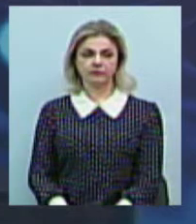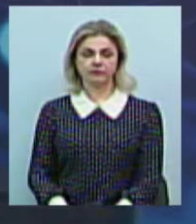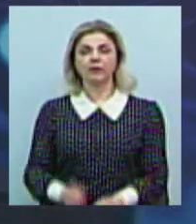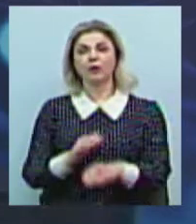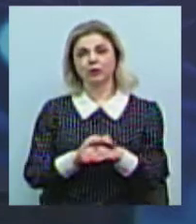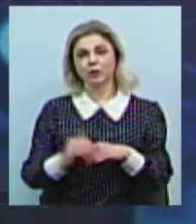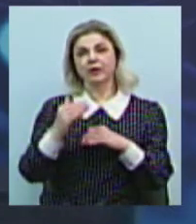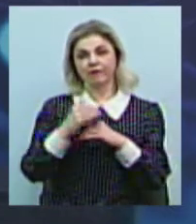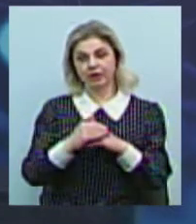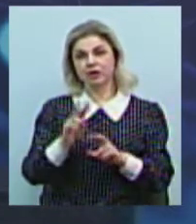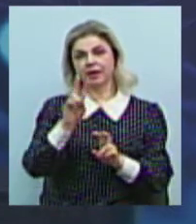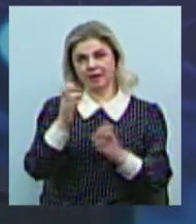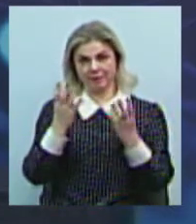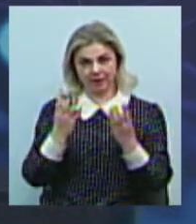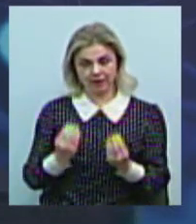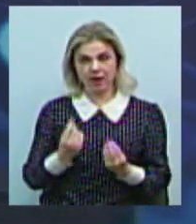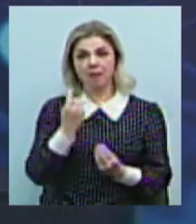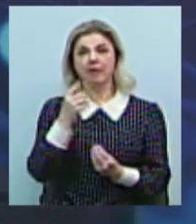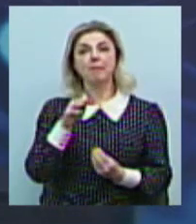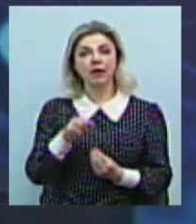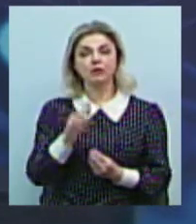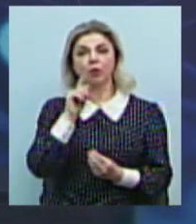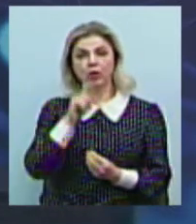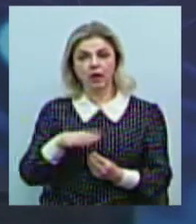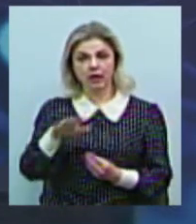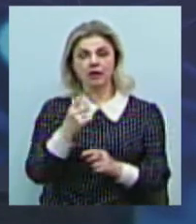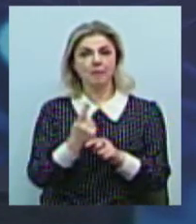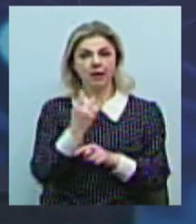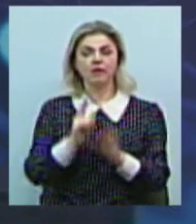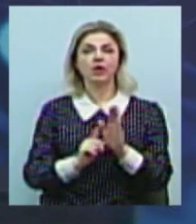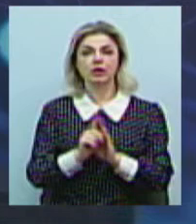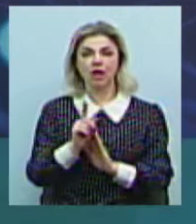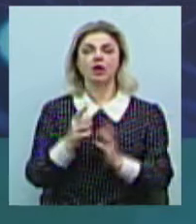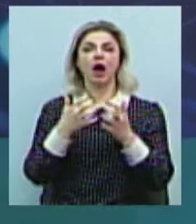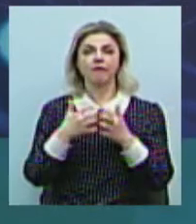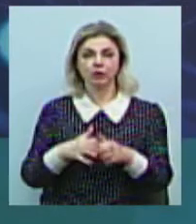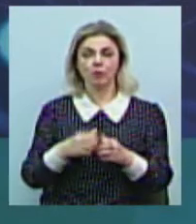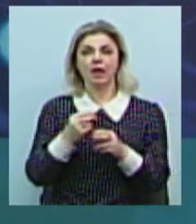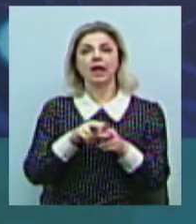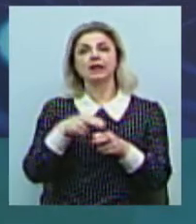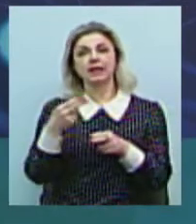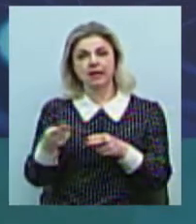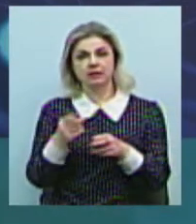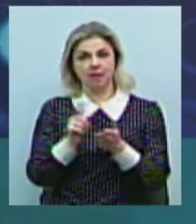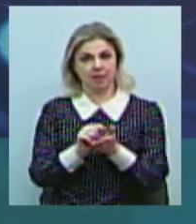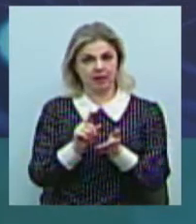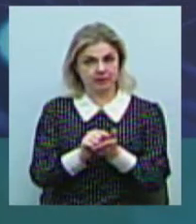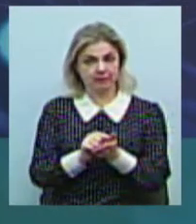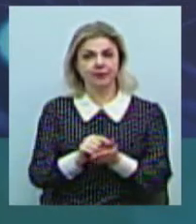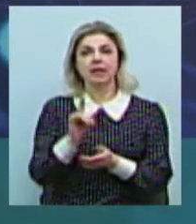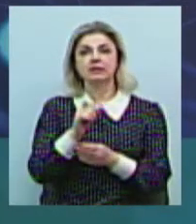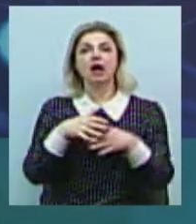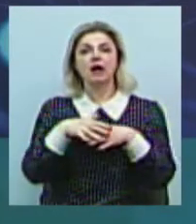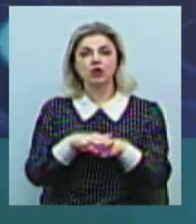Добрий вечір, це тема дня. З 1 березня в Україні вперше розпочалась автоматична індексація пенсій. Зараз